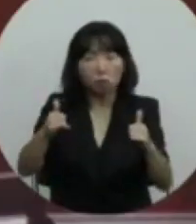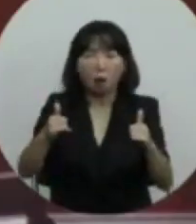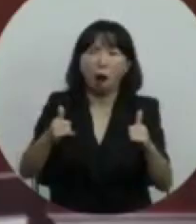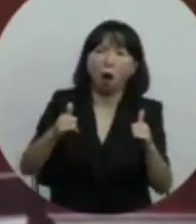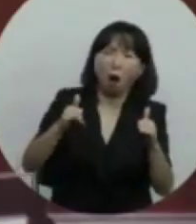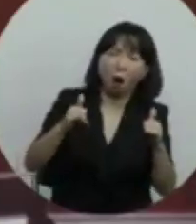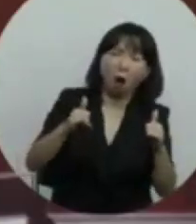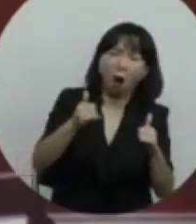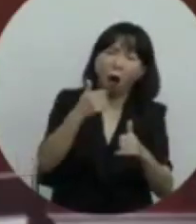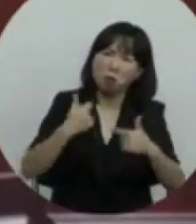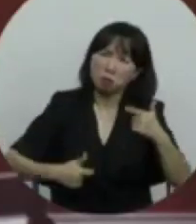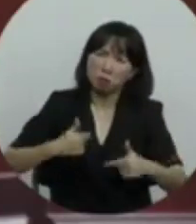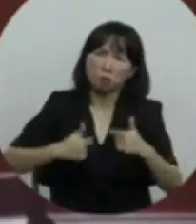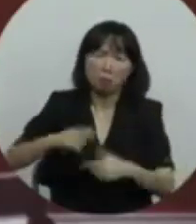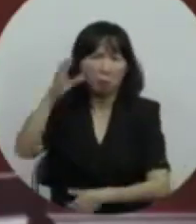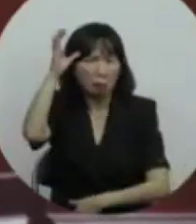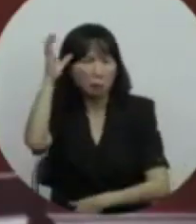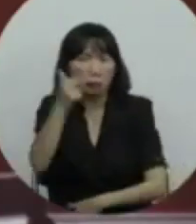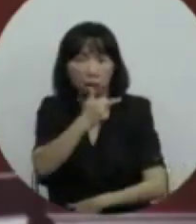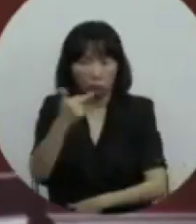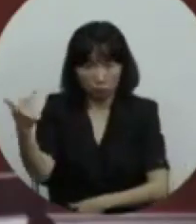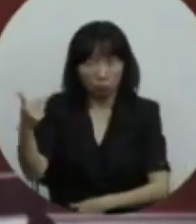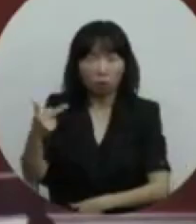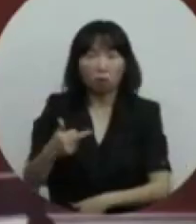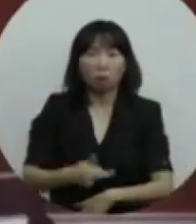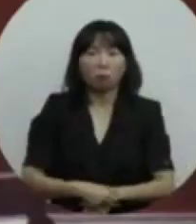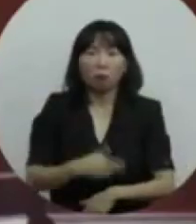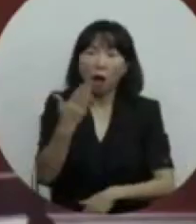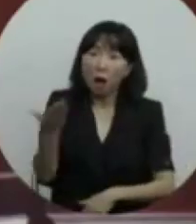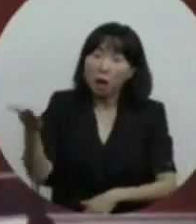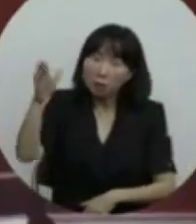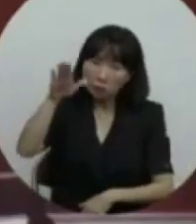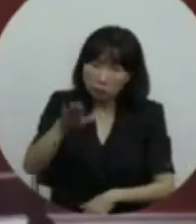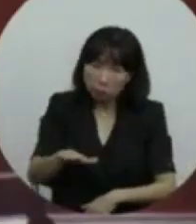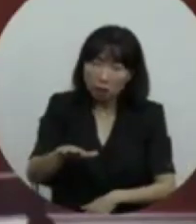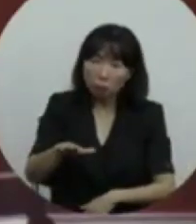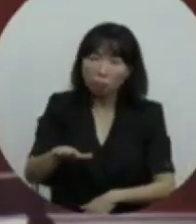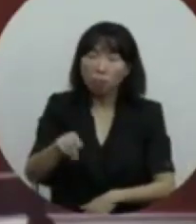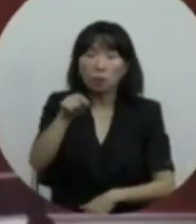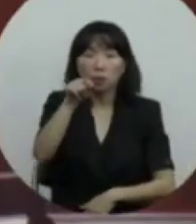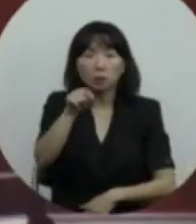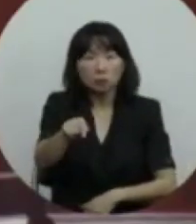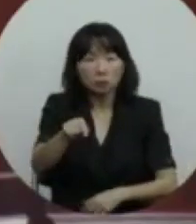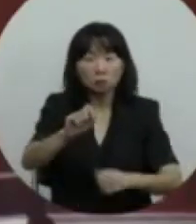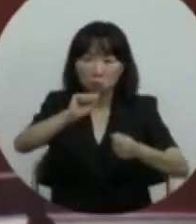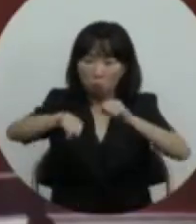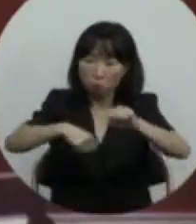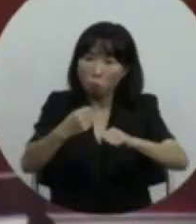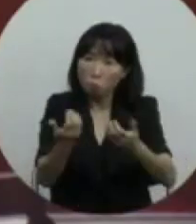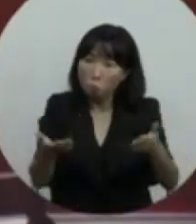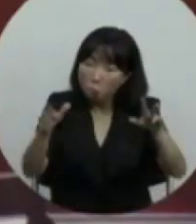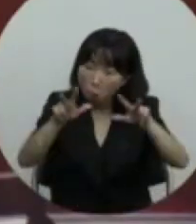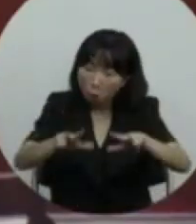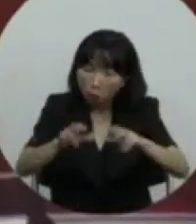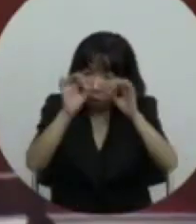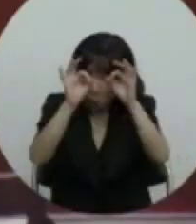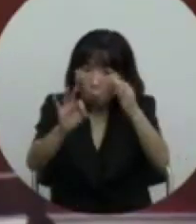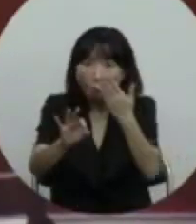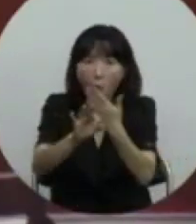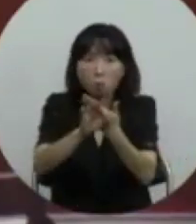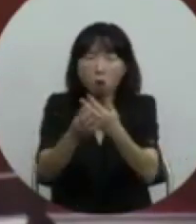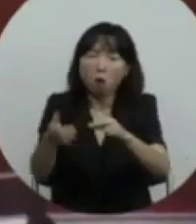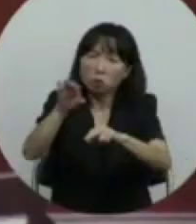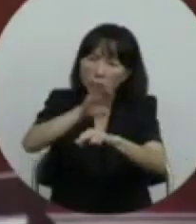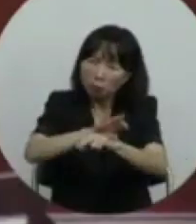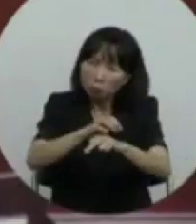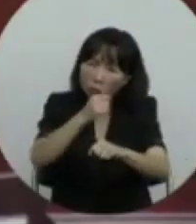생각하며 기뻐했습니다. 그러나 그 테마파크가 문을 열고 보니 장려시설과